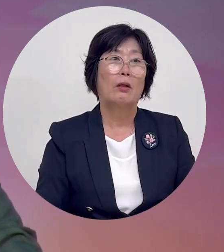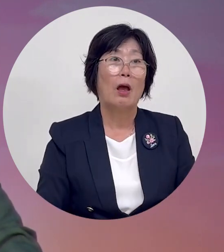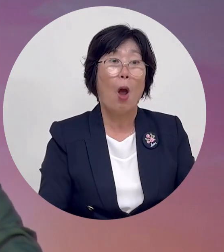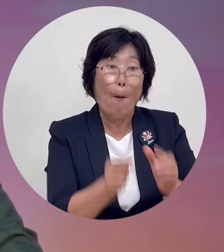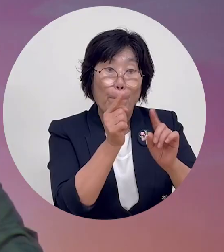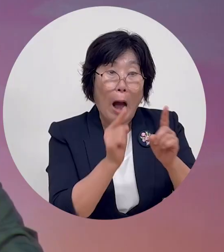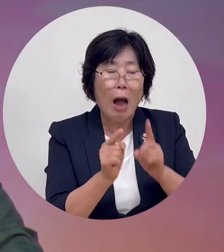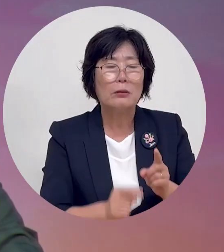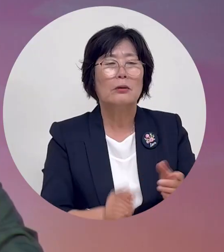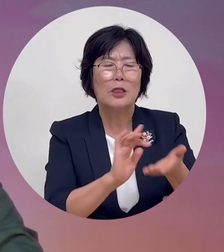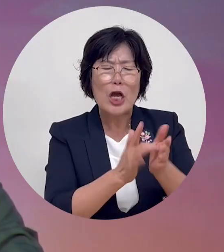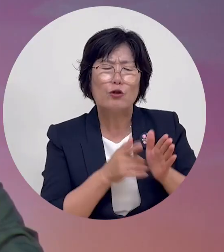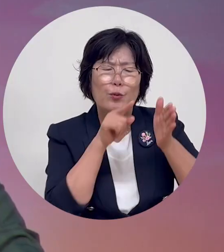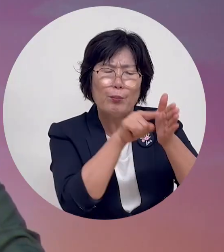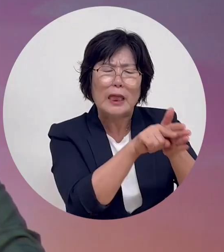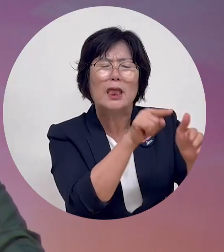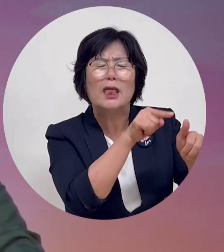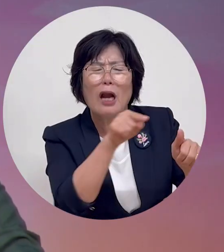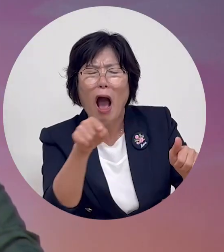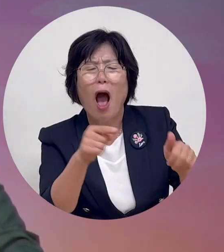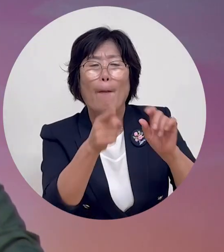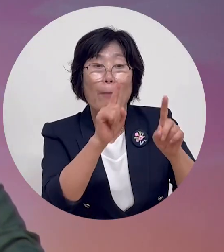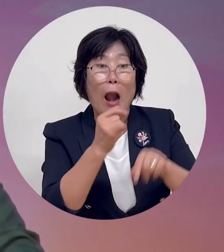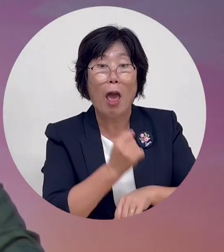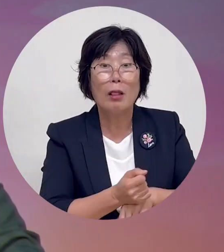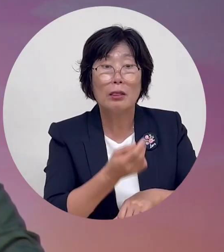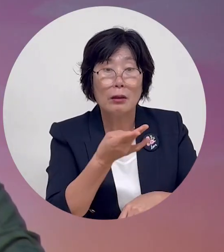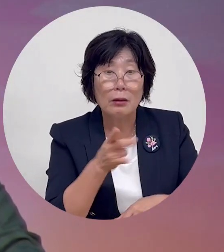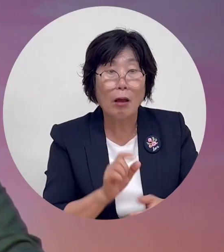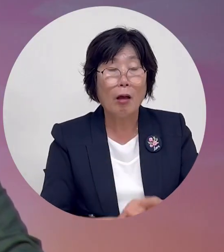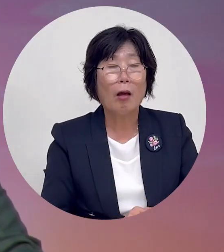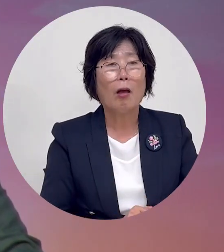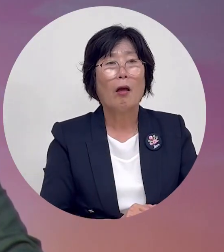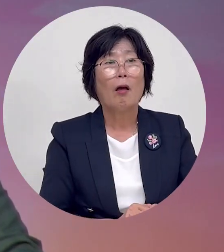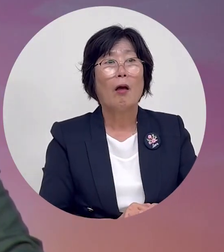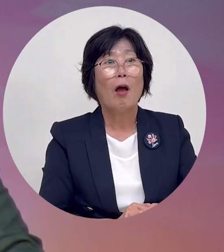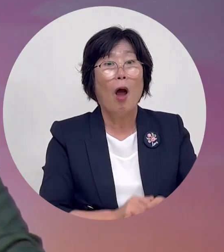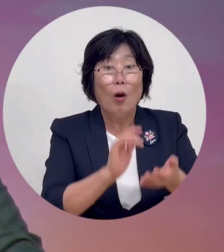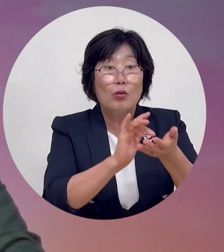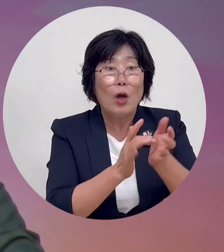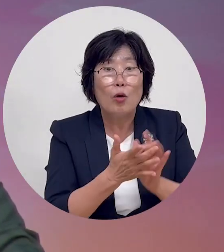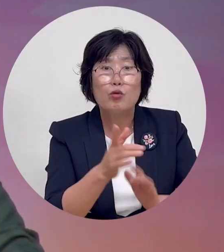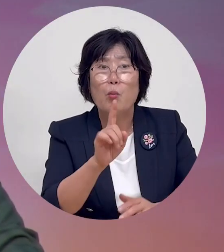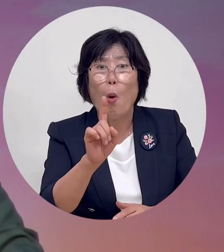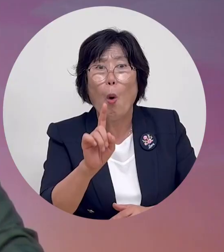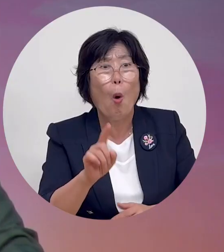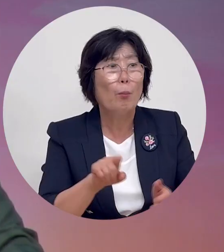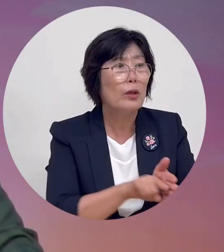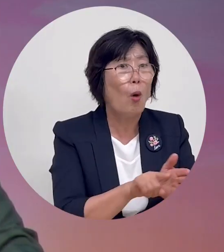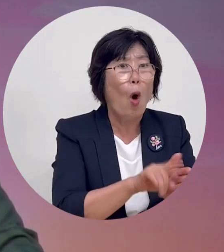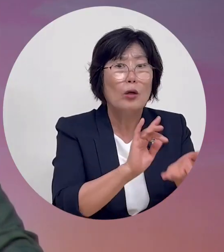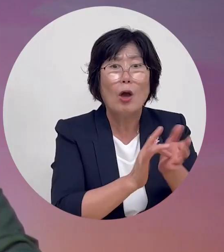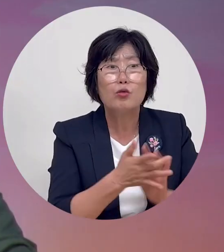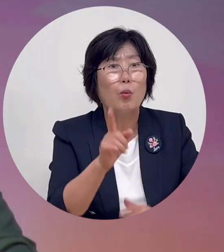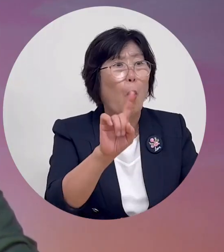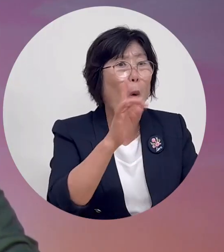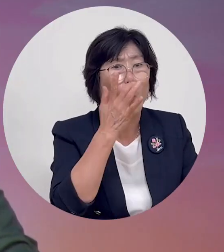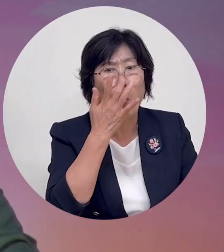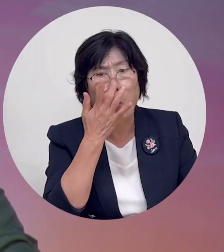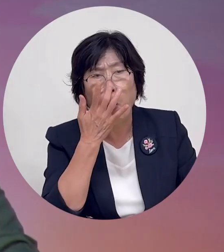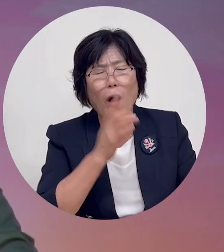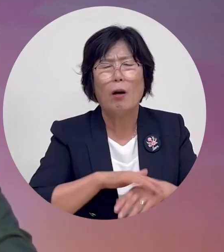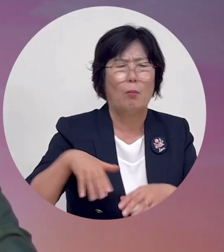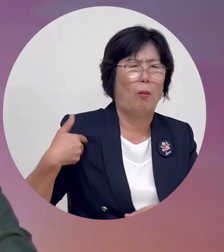예수 믿으라 해놓고 예수는 믿으라고 그래요. 예수님이 뭘 믿으라고 하는 건지는